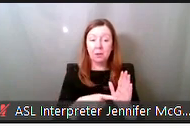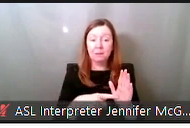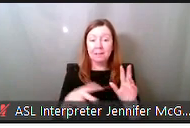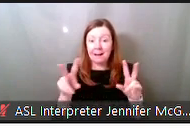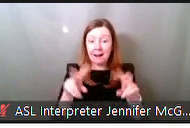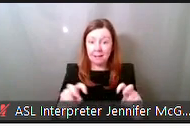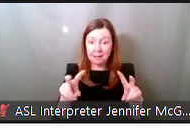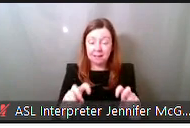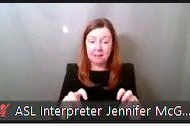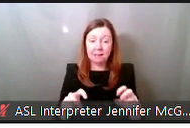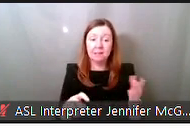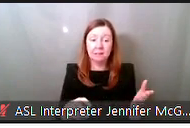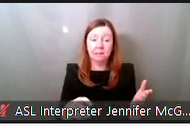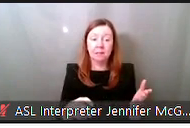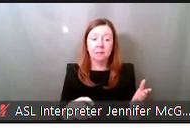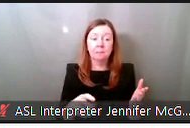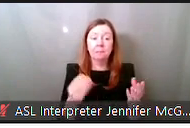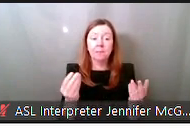我们